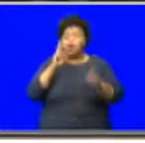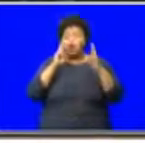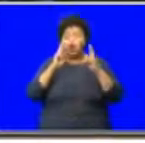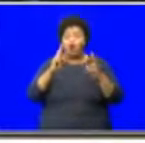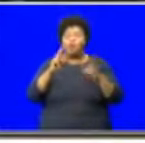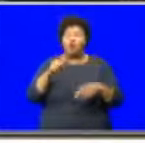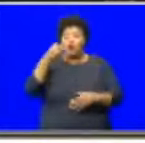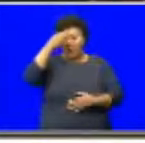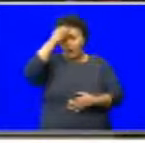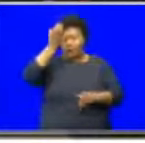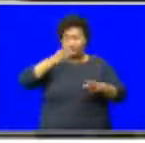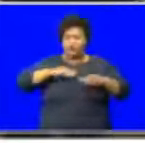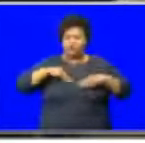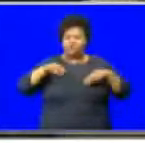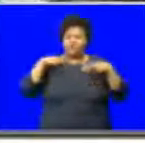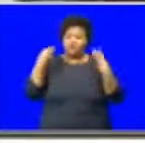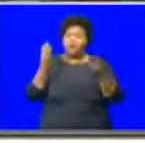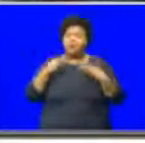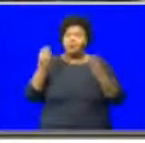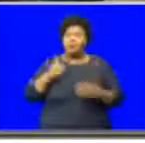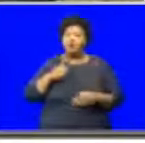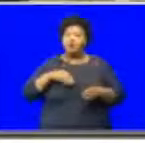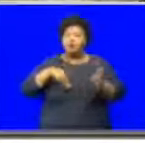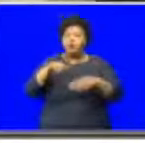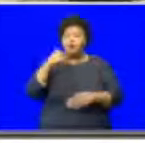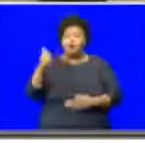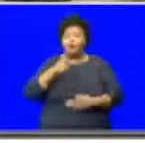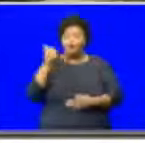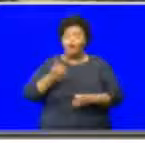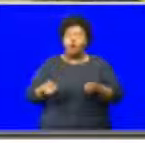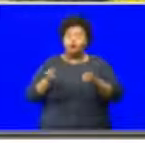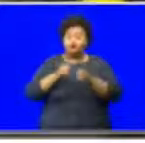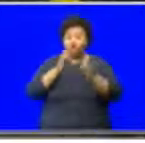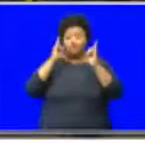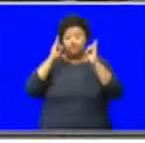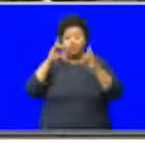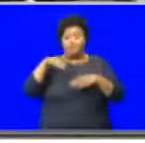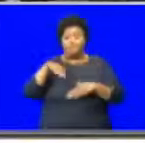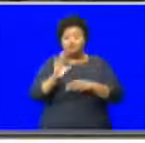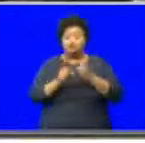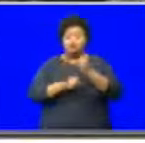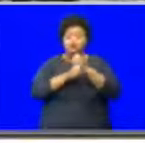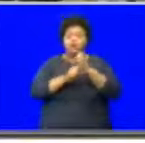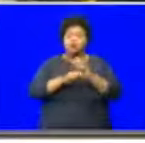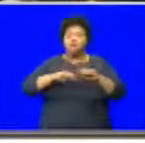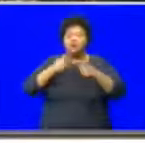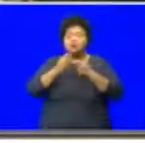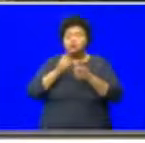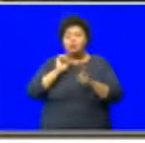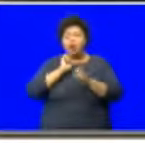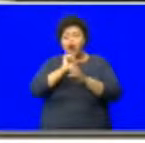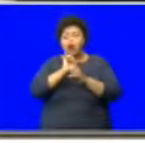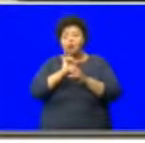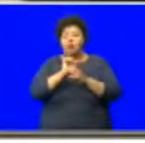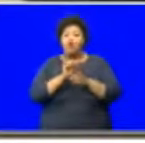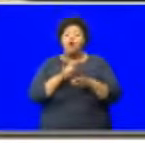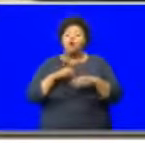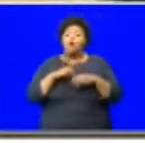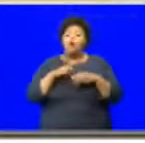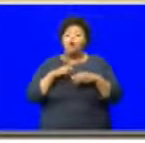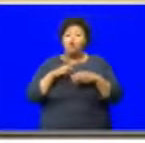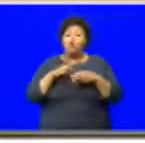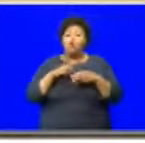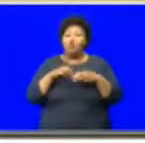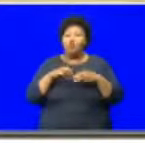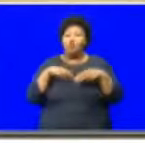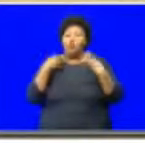babiyele etinkundleni temidlalo usekele amacembu wabo ikakhulu labo sebagomele lo mkhuhlane we-COVID-19. Sisebuhleni solo siqhubeka